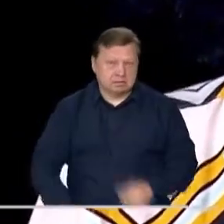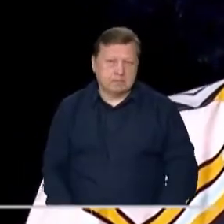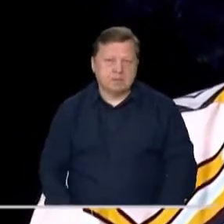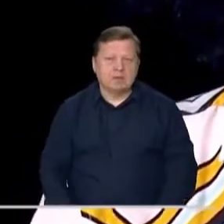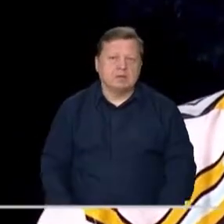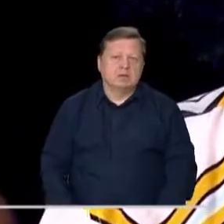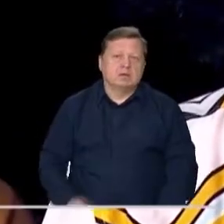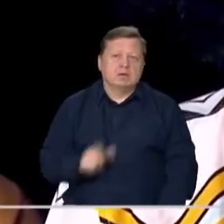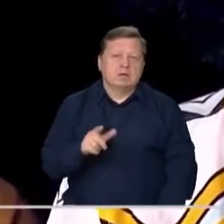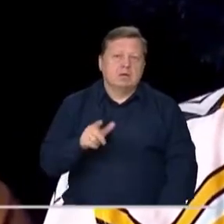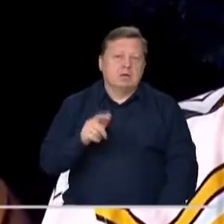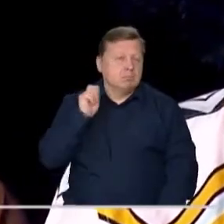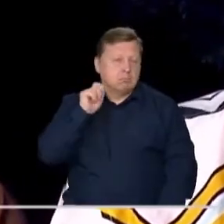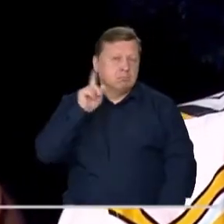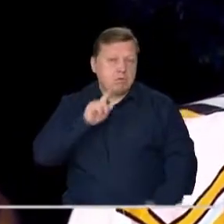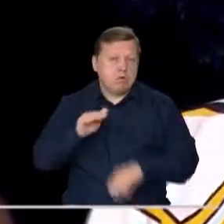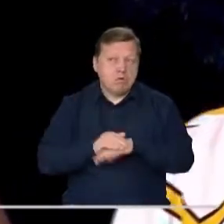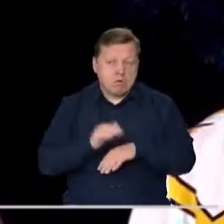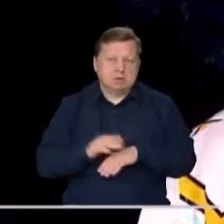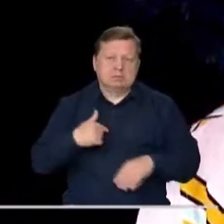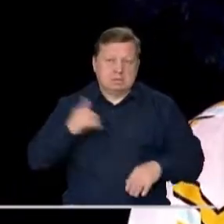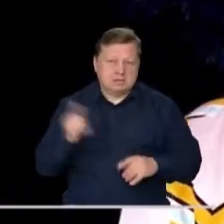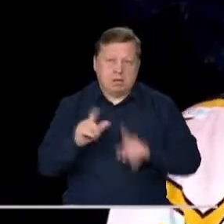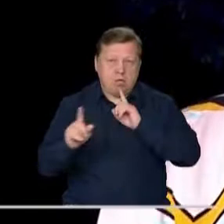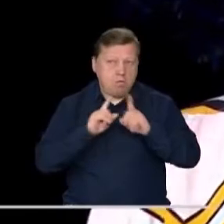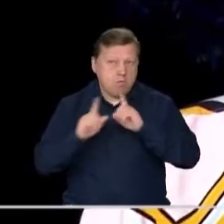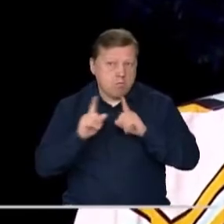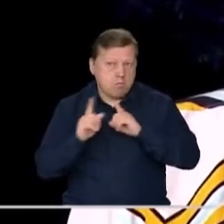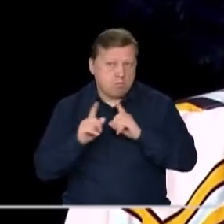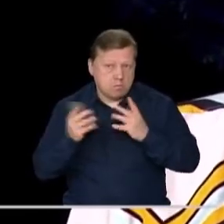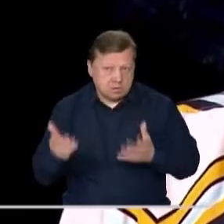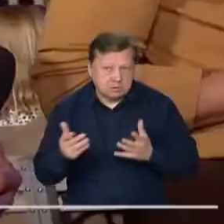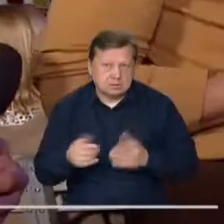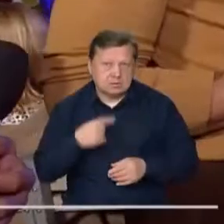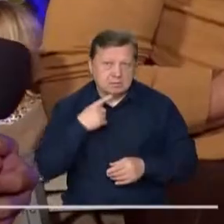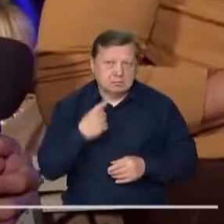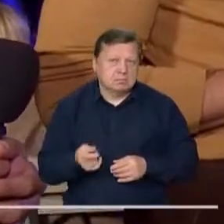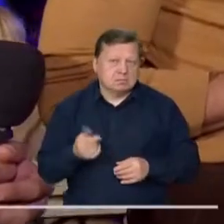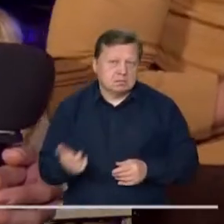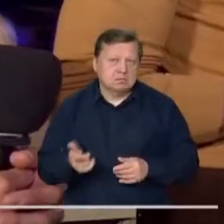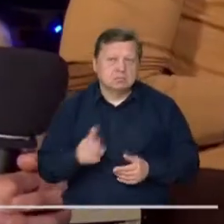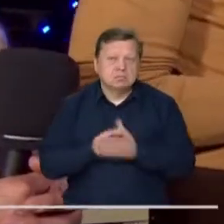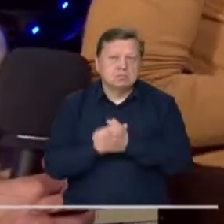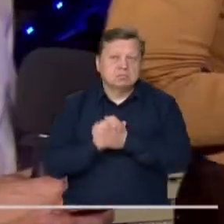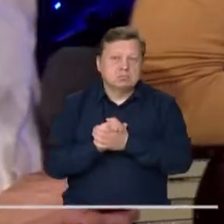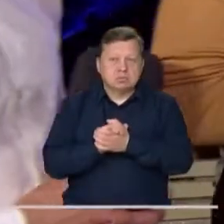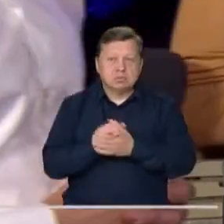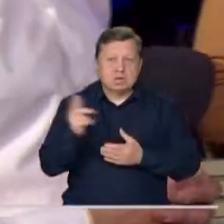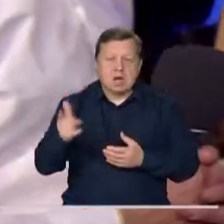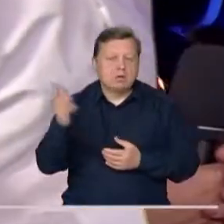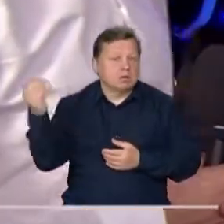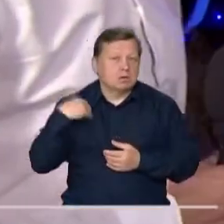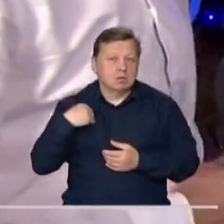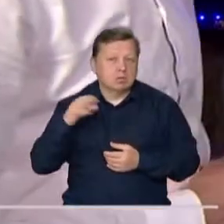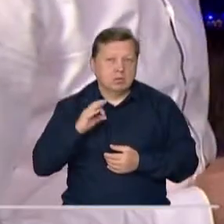naszymi koleżankami czy kolegami i Irenka Santor, nasza przyjaciółka muzyczna, zawsze mówi,